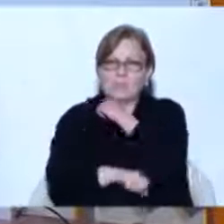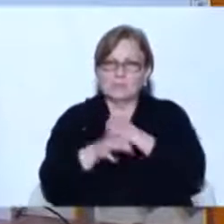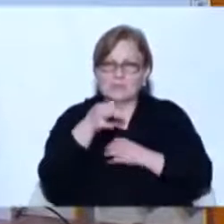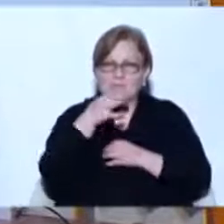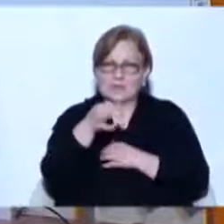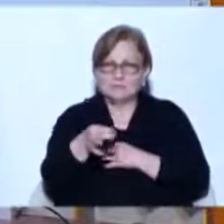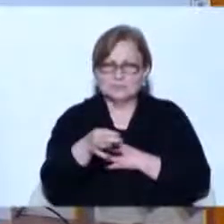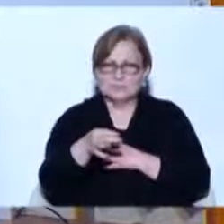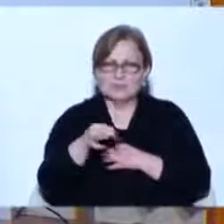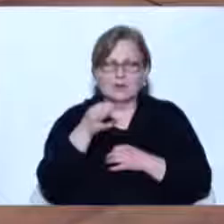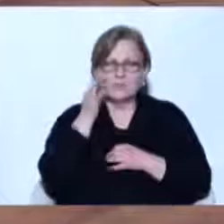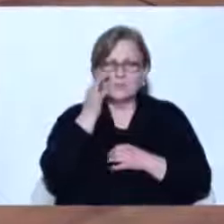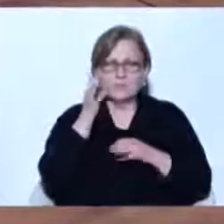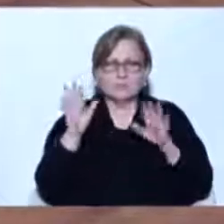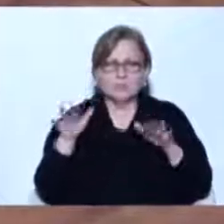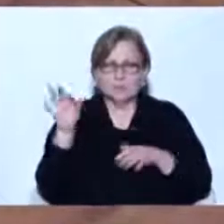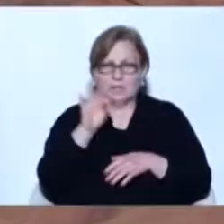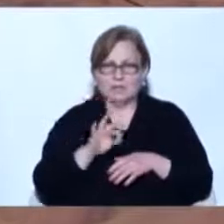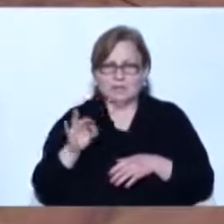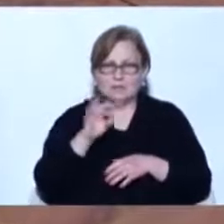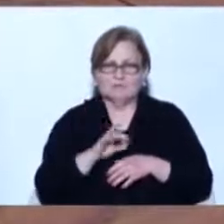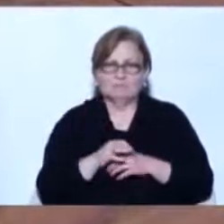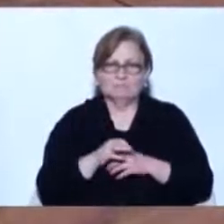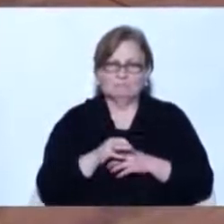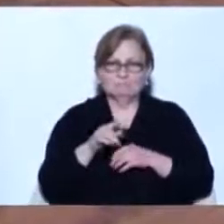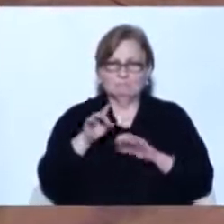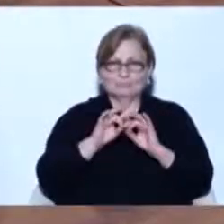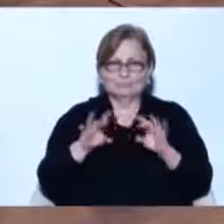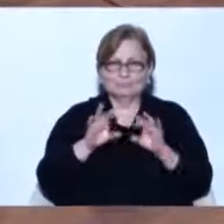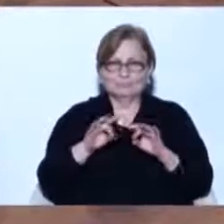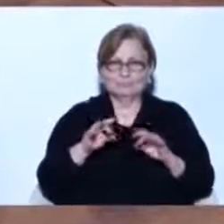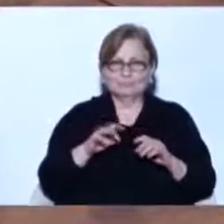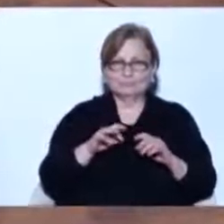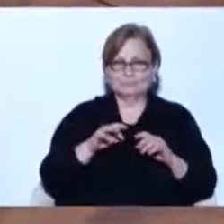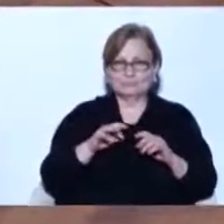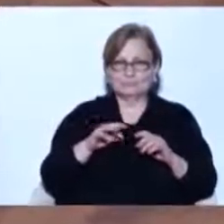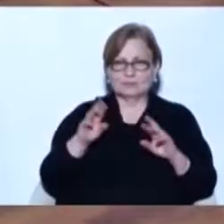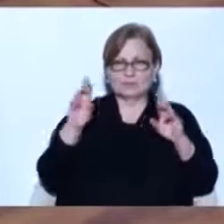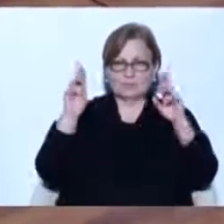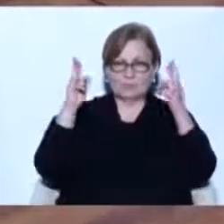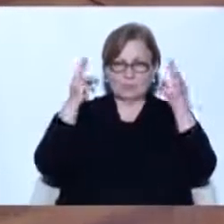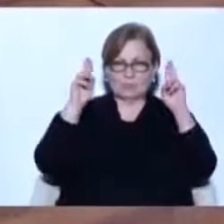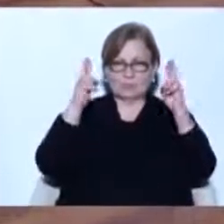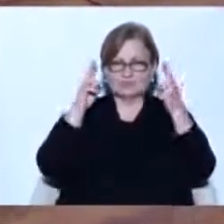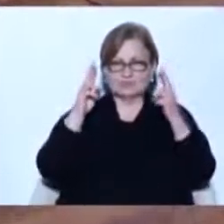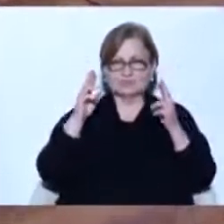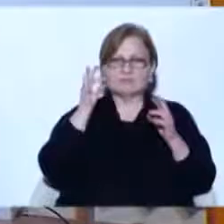პასუხი. Დიახ, ფუტკარი. Ამ მოთხრობის სათაურია მოცეკავე ფუტკარი